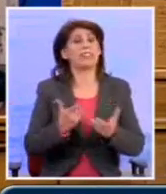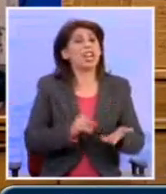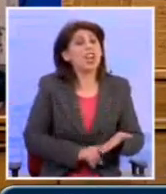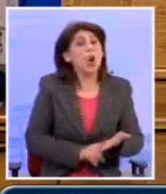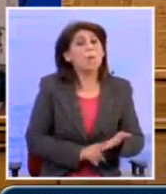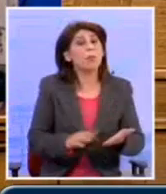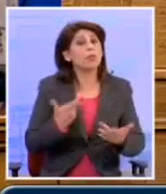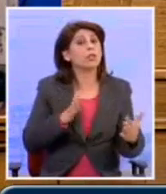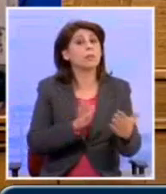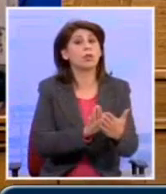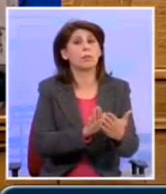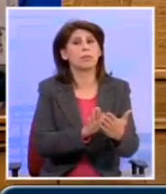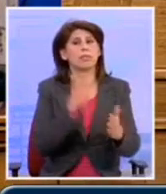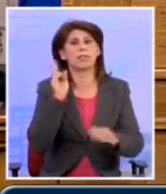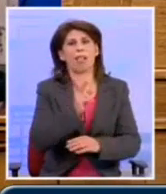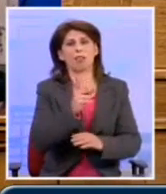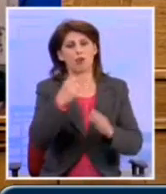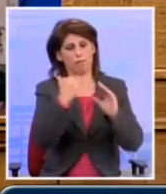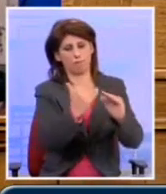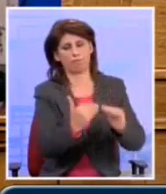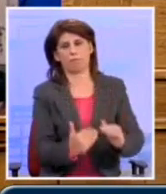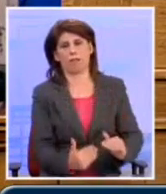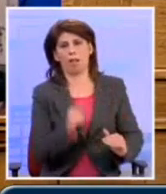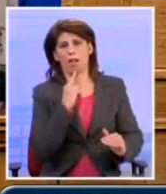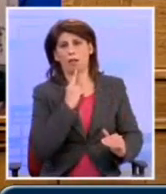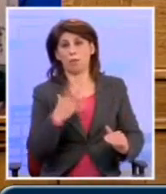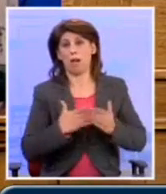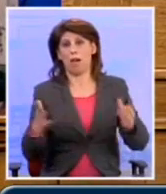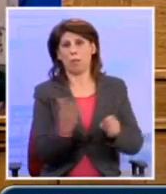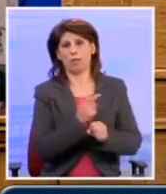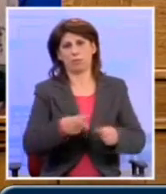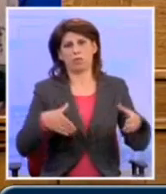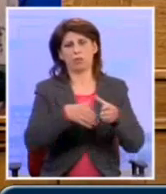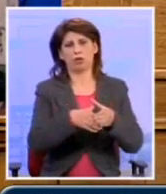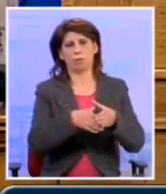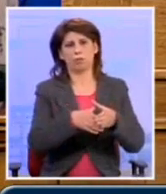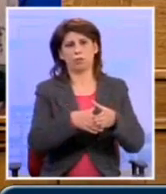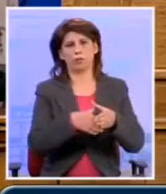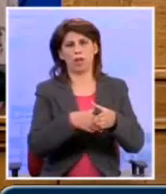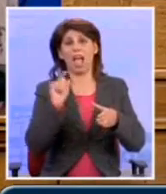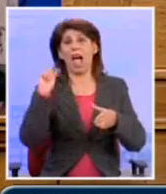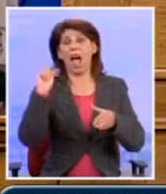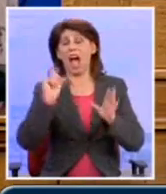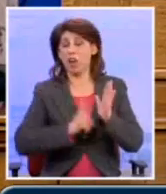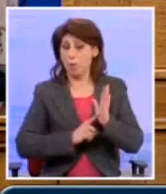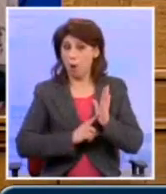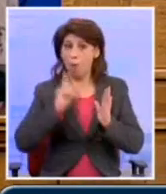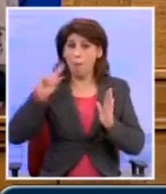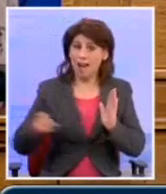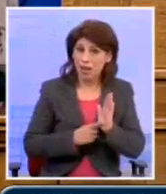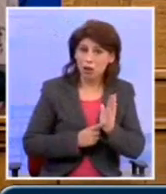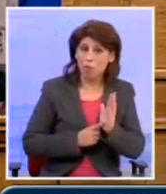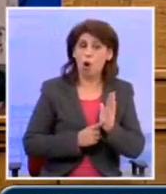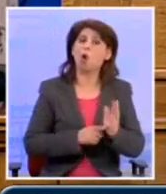πώς αντιμετωπίζει τις κατηγορίες αυτές. Αυτό θα είναι ένα μεγάλο επιτεύγμα της Επιτροπής. Επομένως, η τεκμηριωμένη δουλειά θα